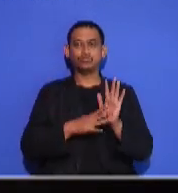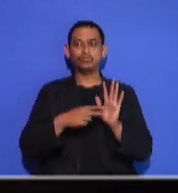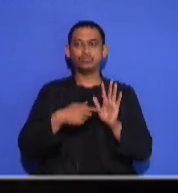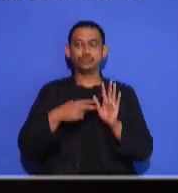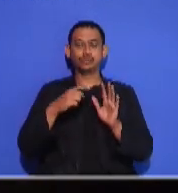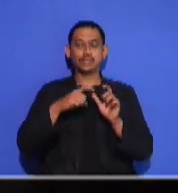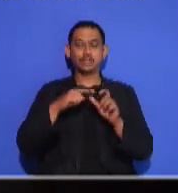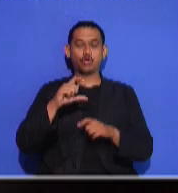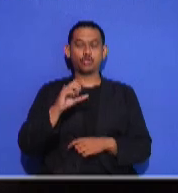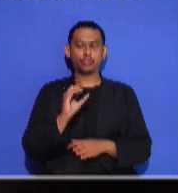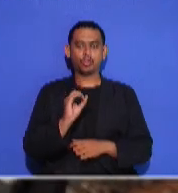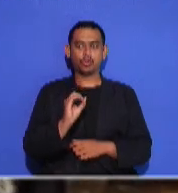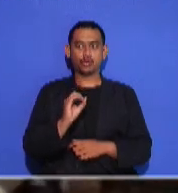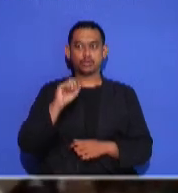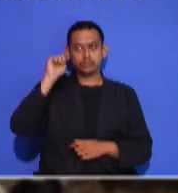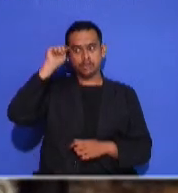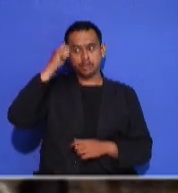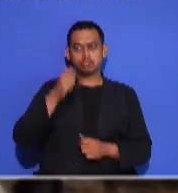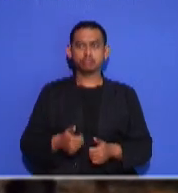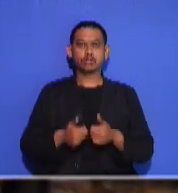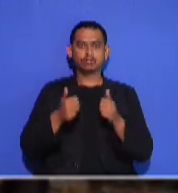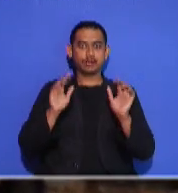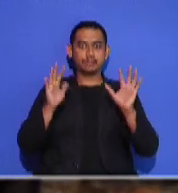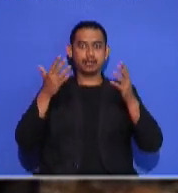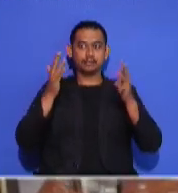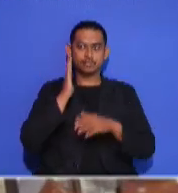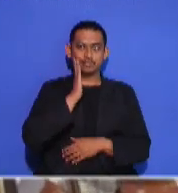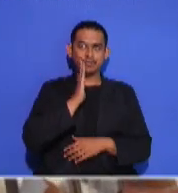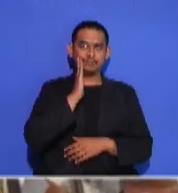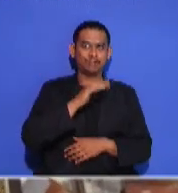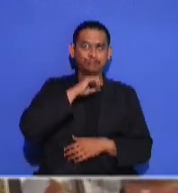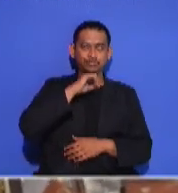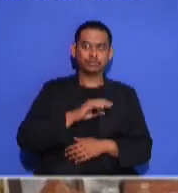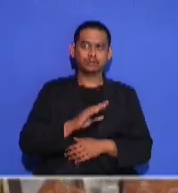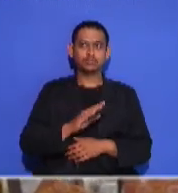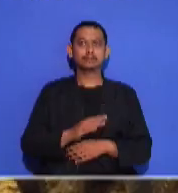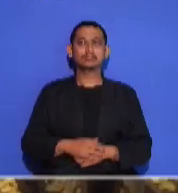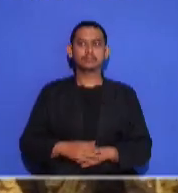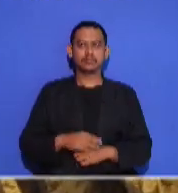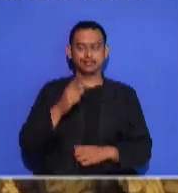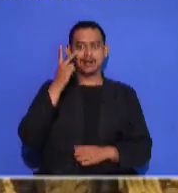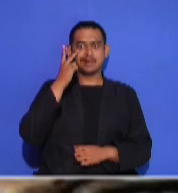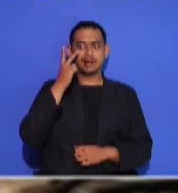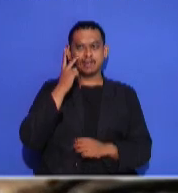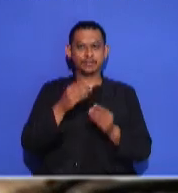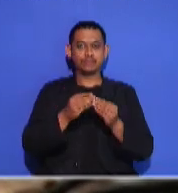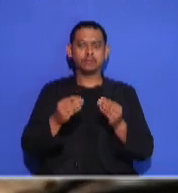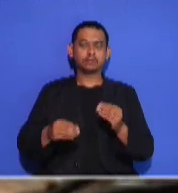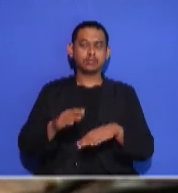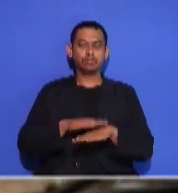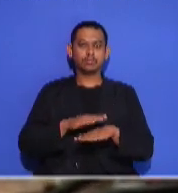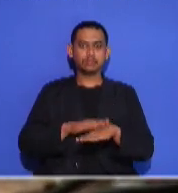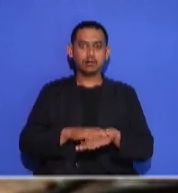peringatan ini disambut sangat baik dan antusias dari kalangan muda hingga tua mengenai pelestarian warisan budaya tersebut. Sangat